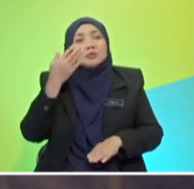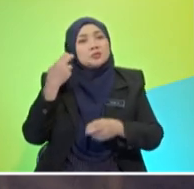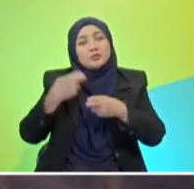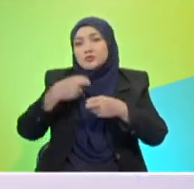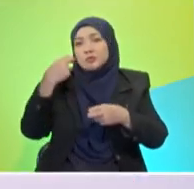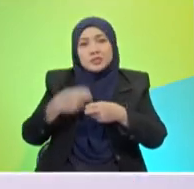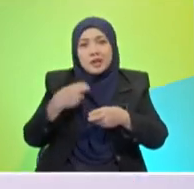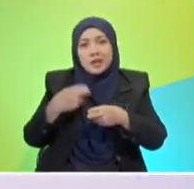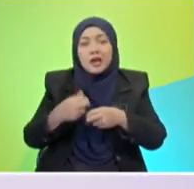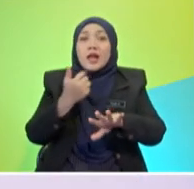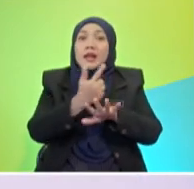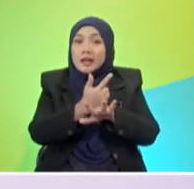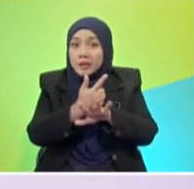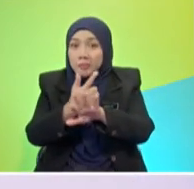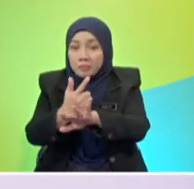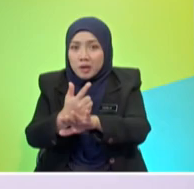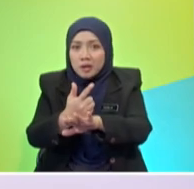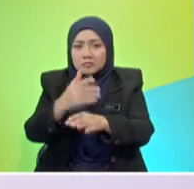ni, lipas ini akan